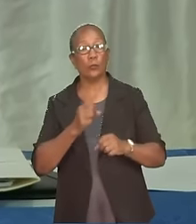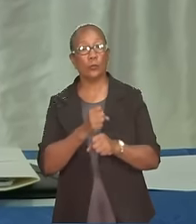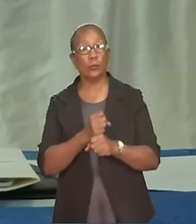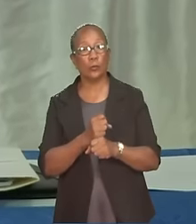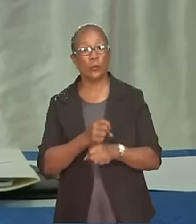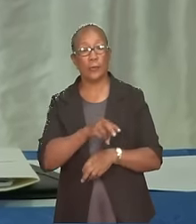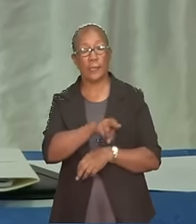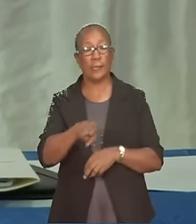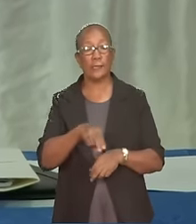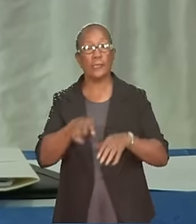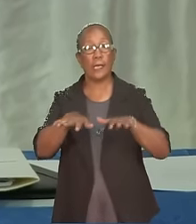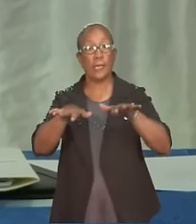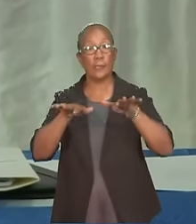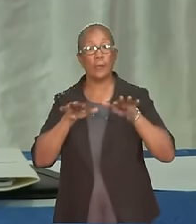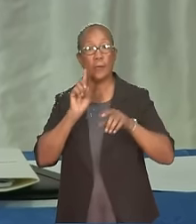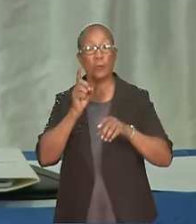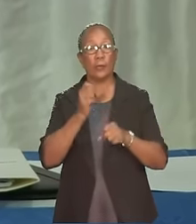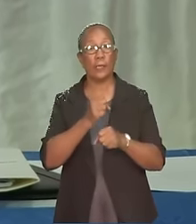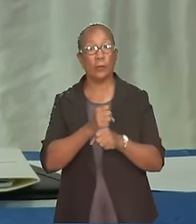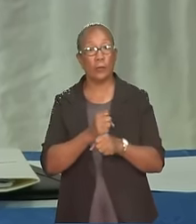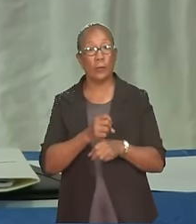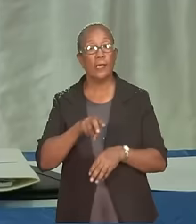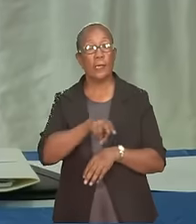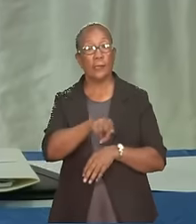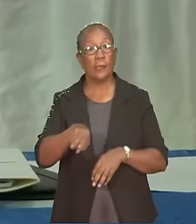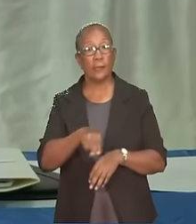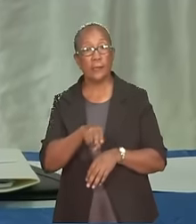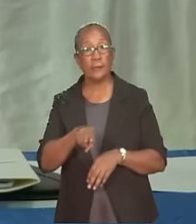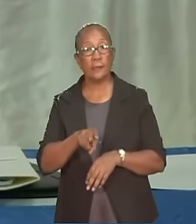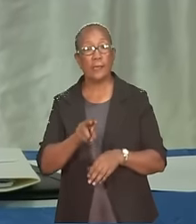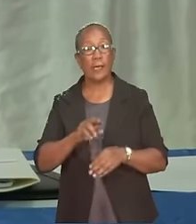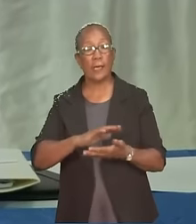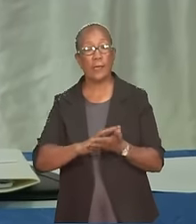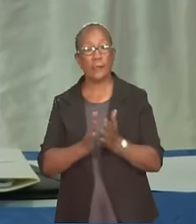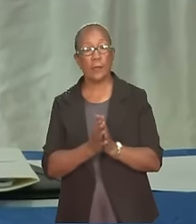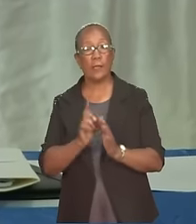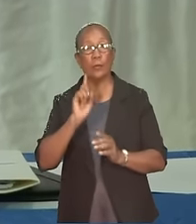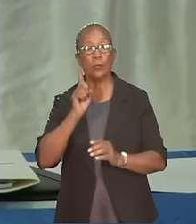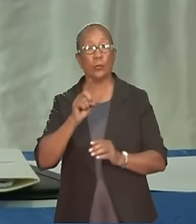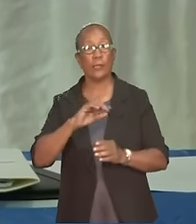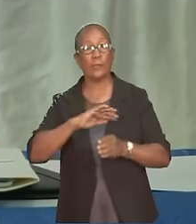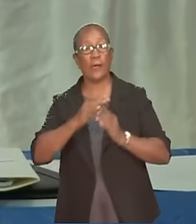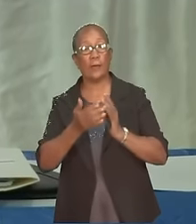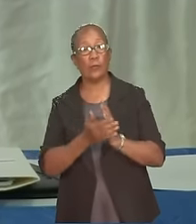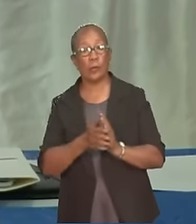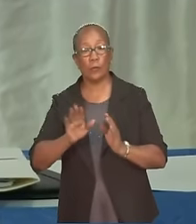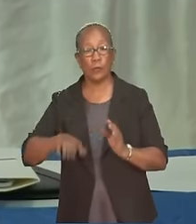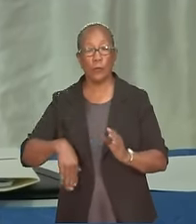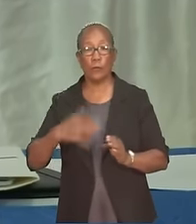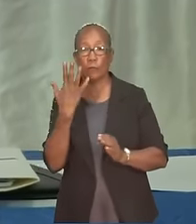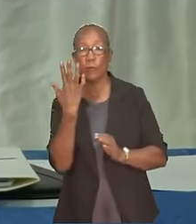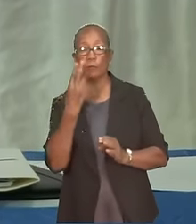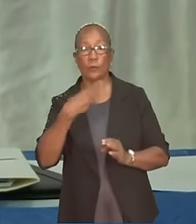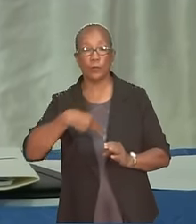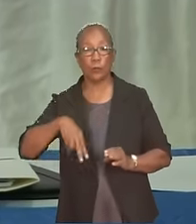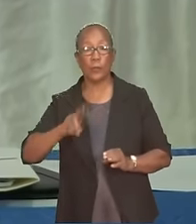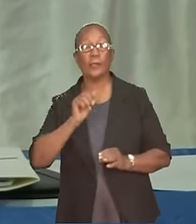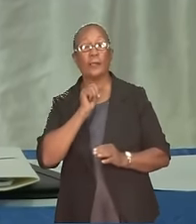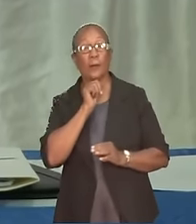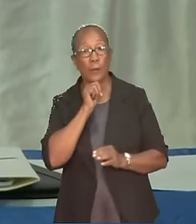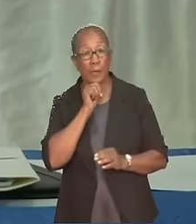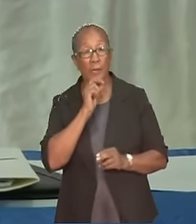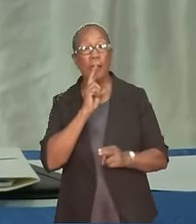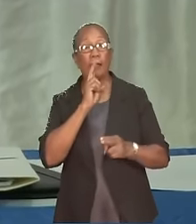de Nationale Assemblée. En dan gaat de Nationale Assemblée dat afhandelen. Voor 25 mei. VP is die afspraak dat